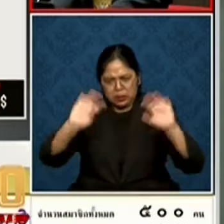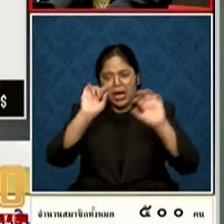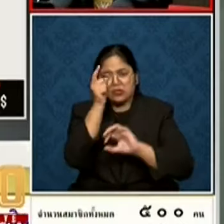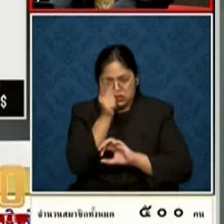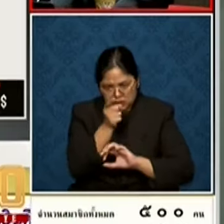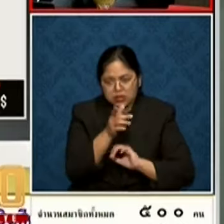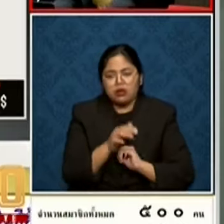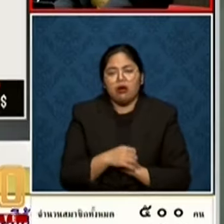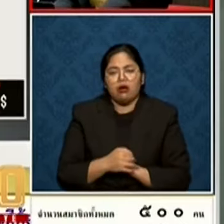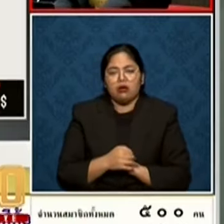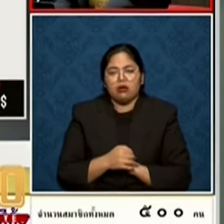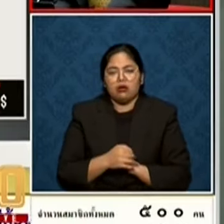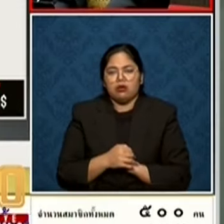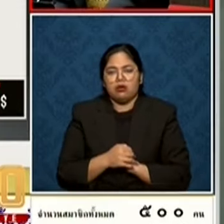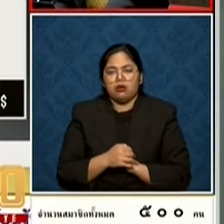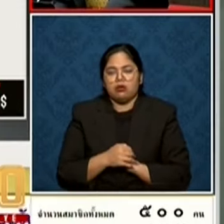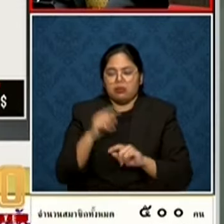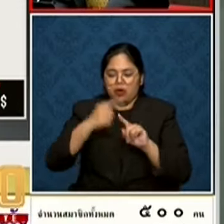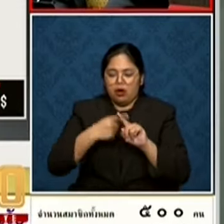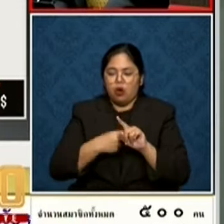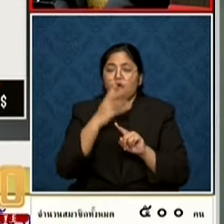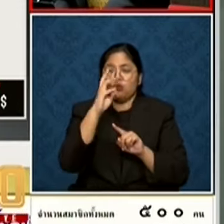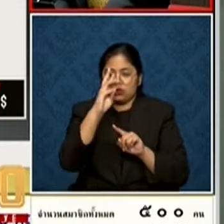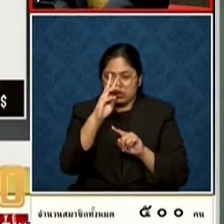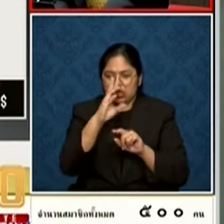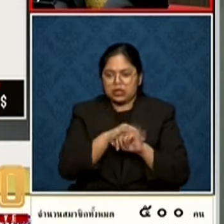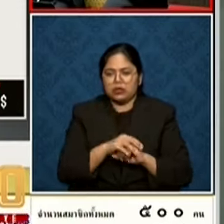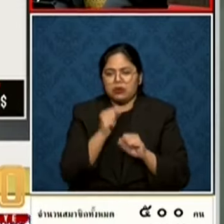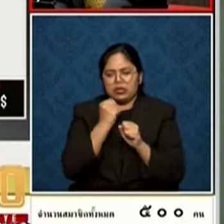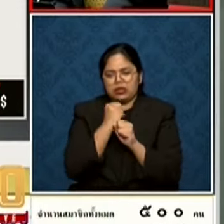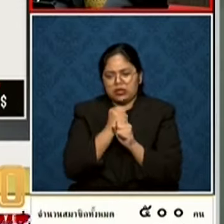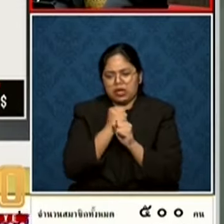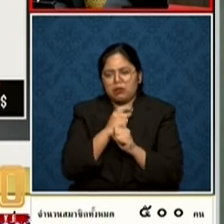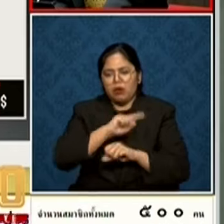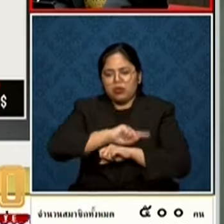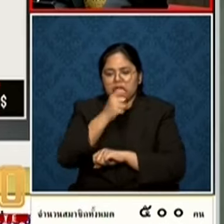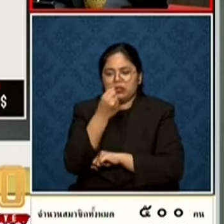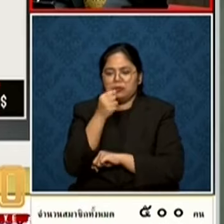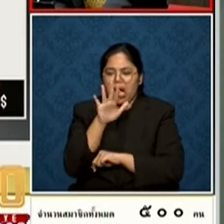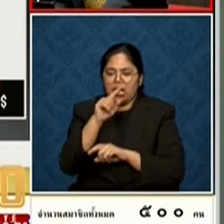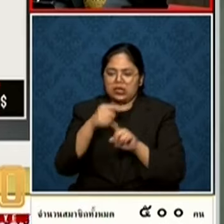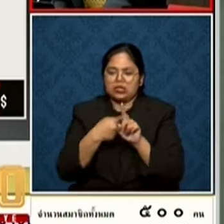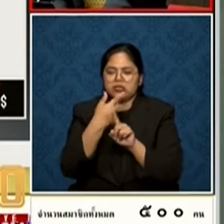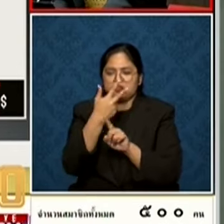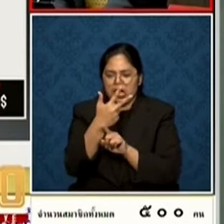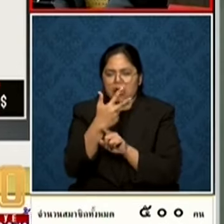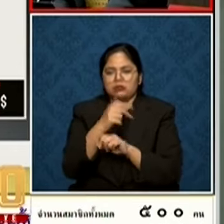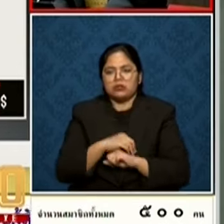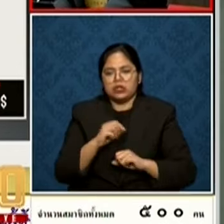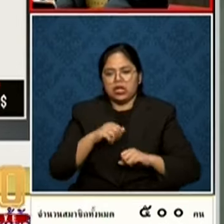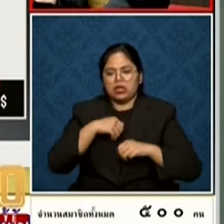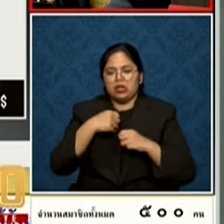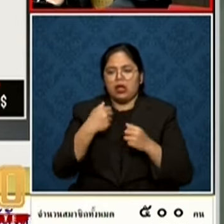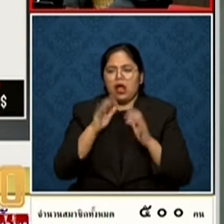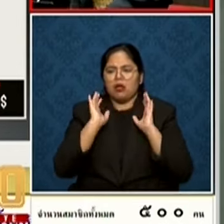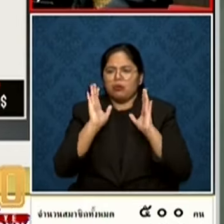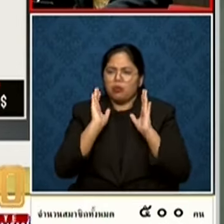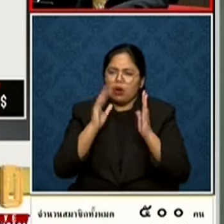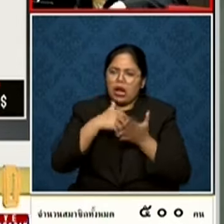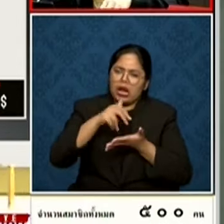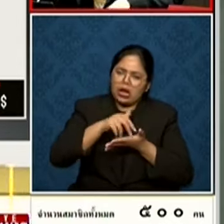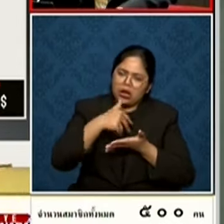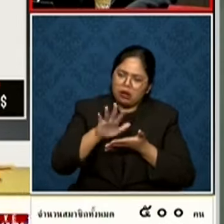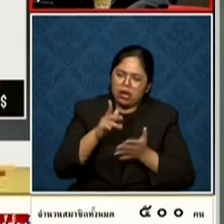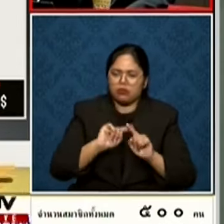บางลงไปและบวกกับนะใช้วิธีการนะฮะสร้างให้องครักษ์นะฮะพิทักษ์